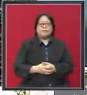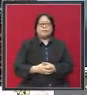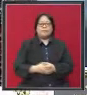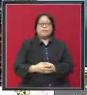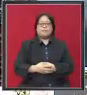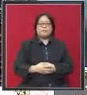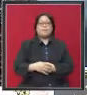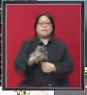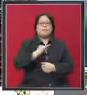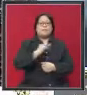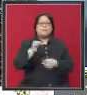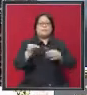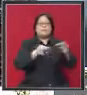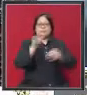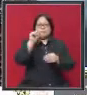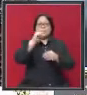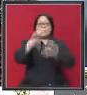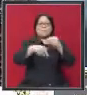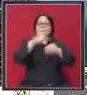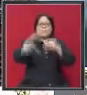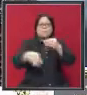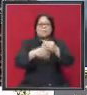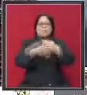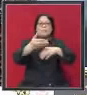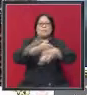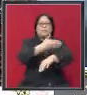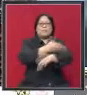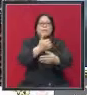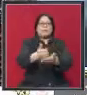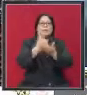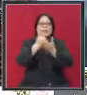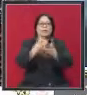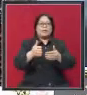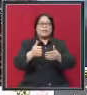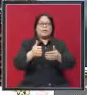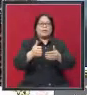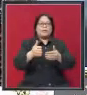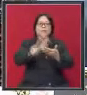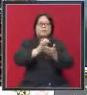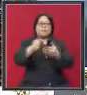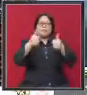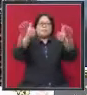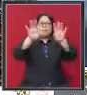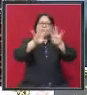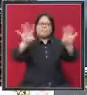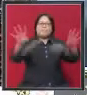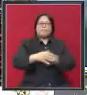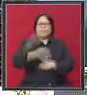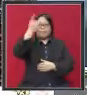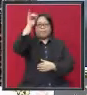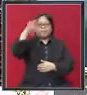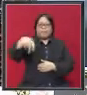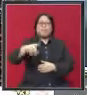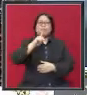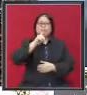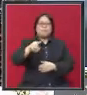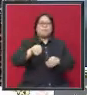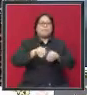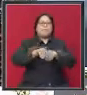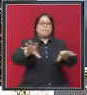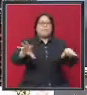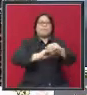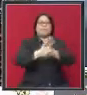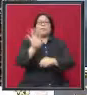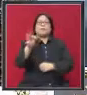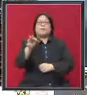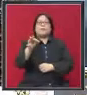Saya nak cakap sedikit pasal tambahan bantuan khas kewangan petugas Barisan Harapan. Datuk Yang Dipertua, walaupun penularan